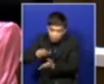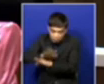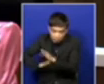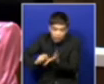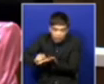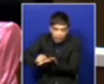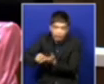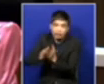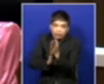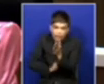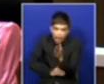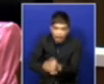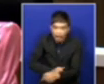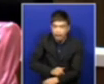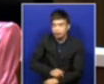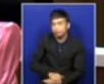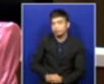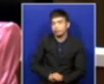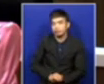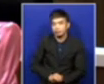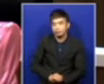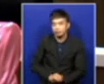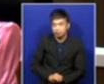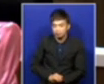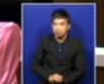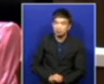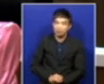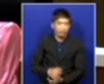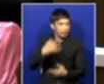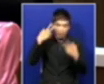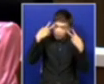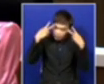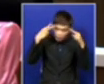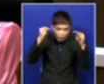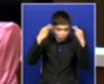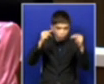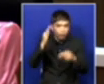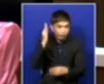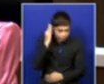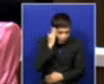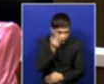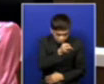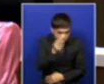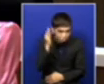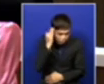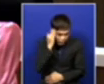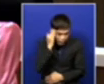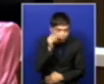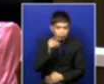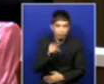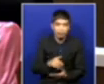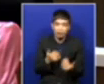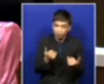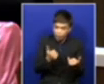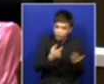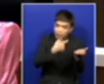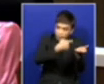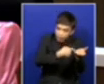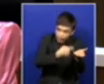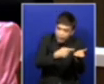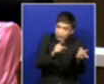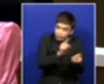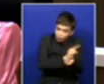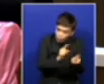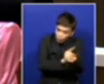ท่านนายกรู้เปล่าครับท่านประธานที่เคารพครับเงินประกันสังคมก็ช้าเป็นเต่าต่อไปแล้วฮ